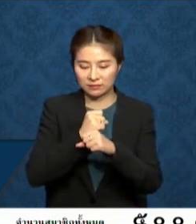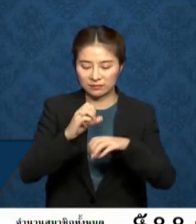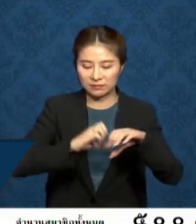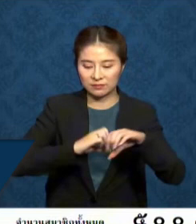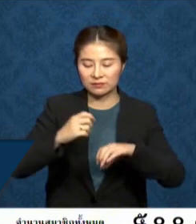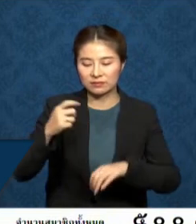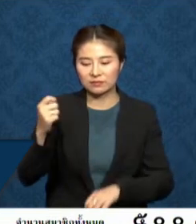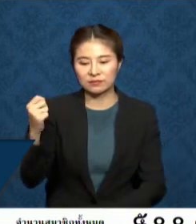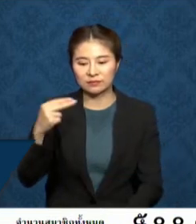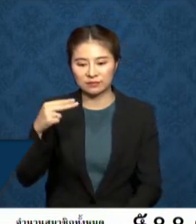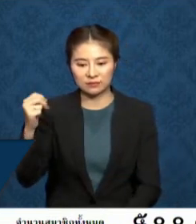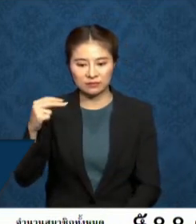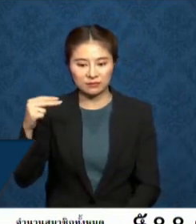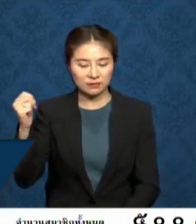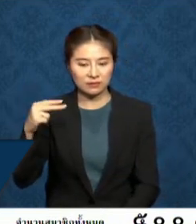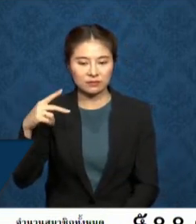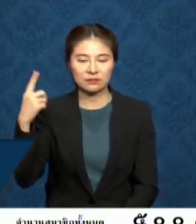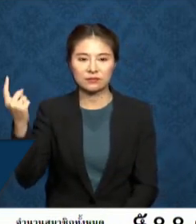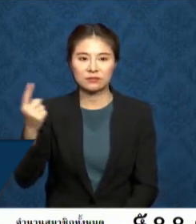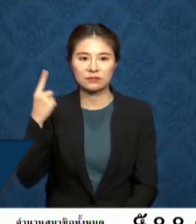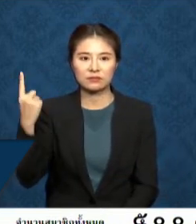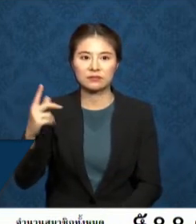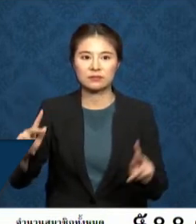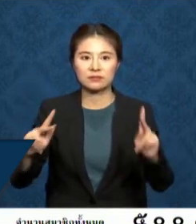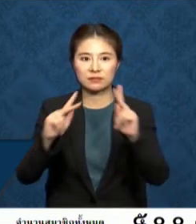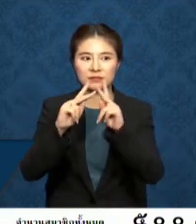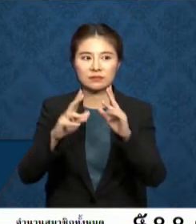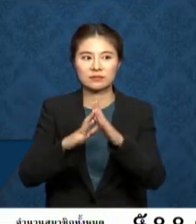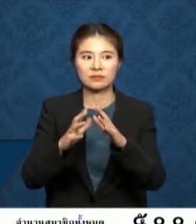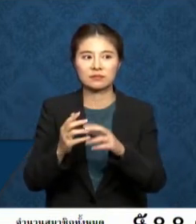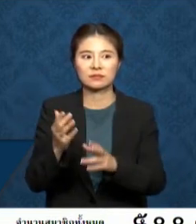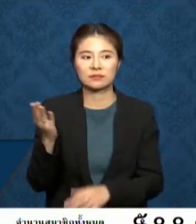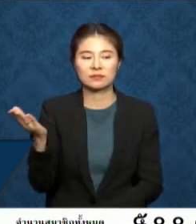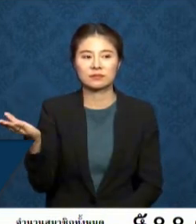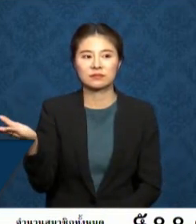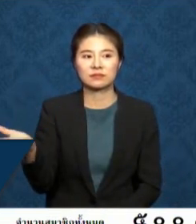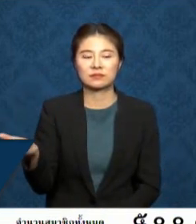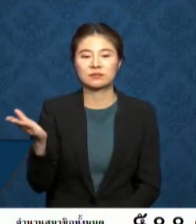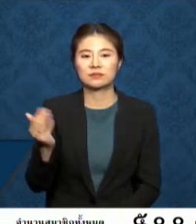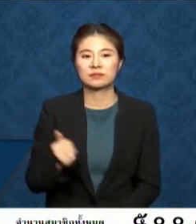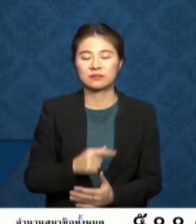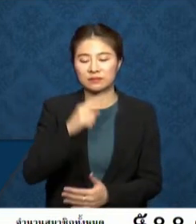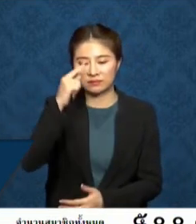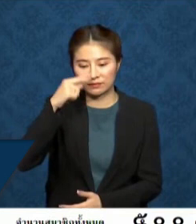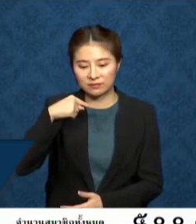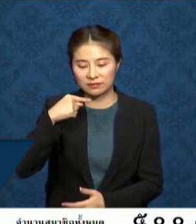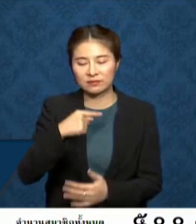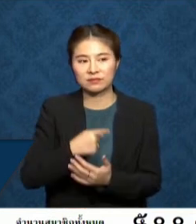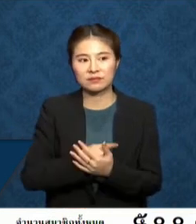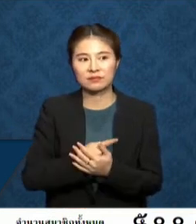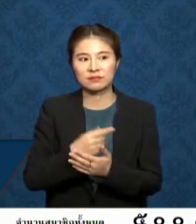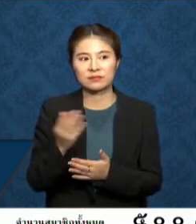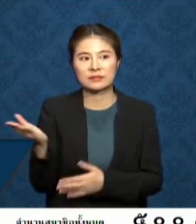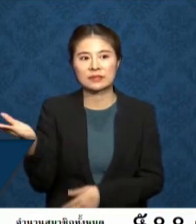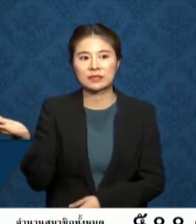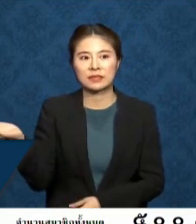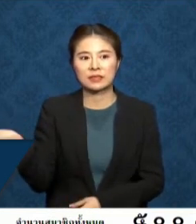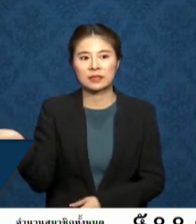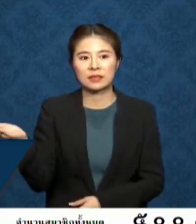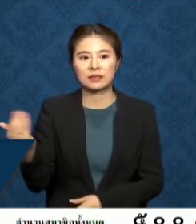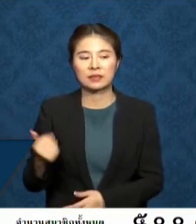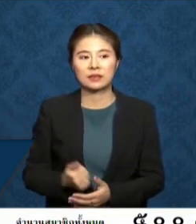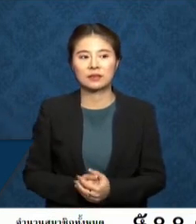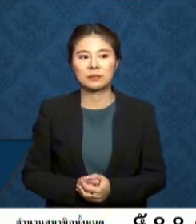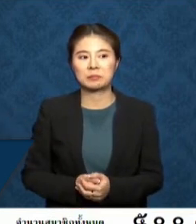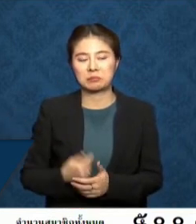ำกับดูแลของกระทรวงด้วยซ้ำทททมี3แอปครับ Amazing Thailand Amazing Thailand Uniqueness นะครับสุขใจ